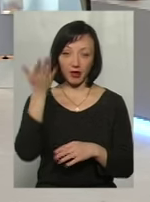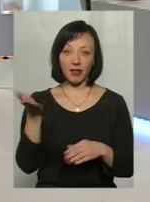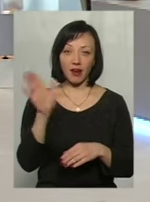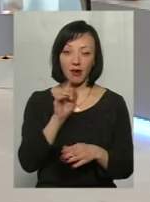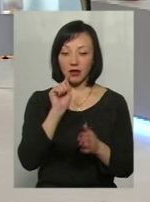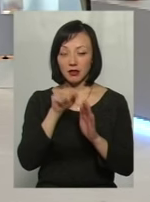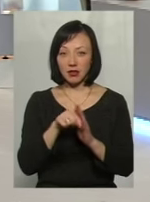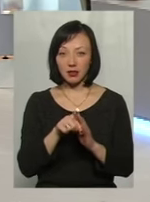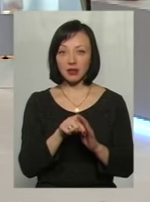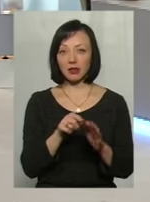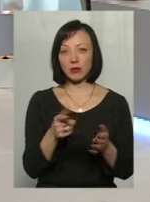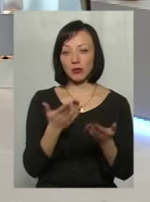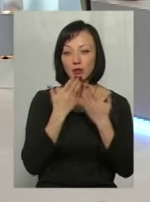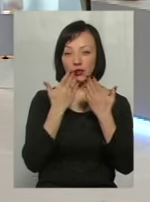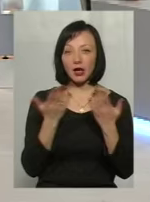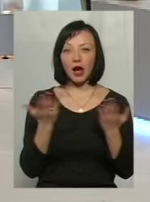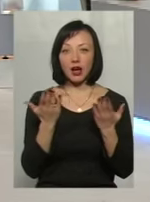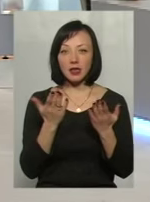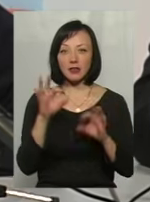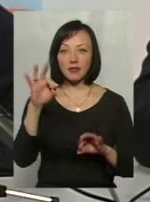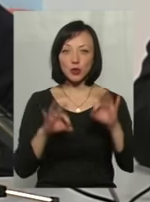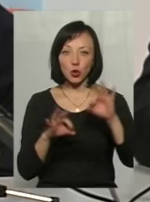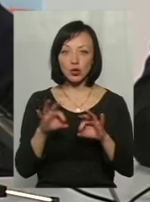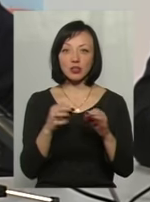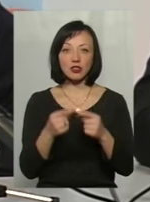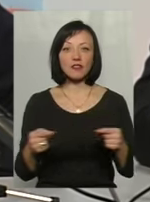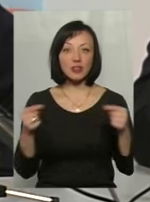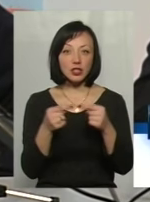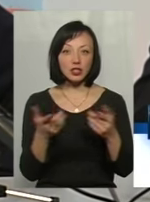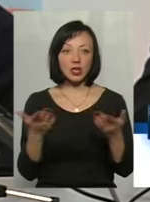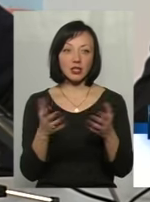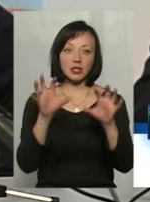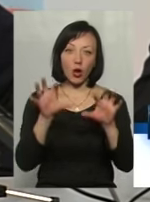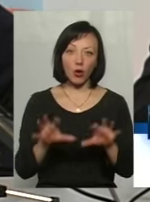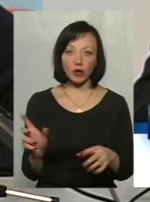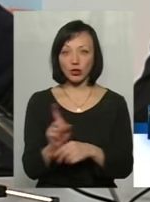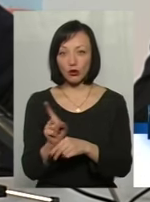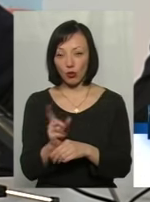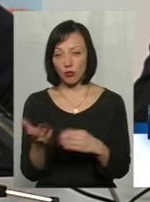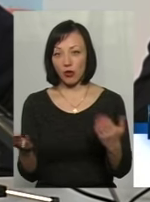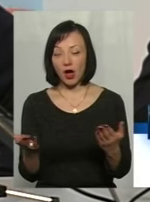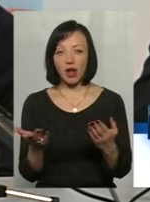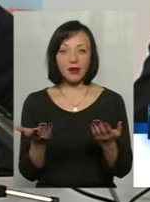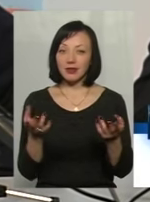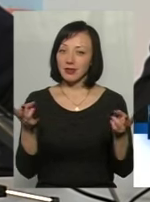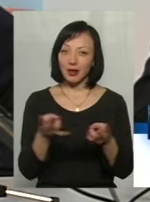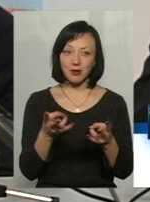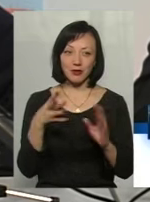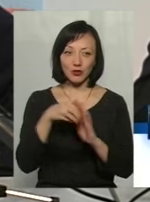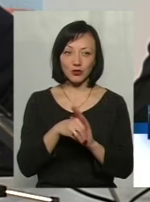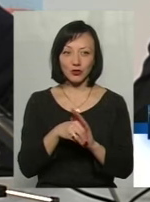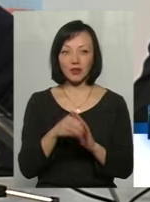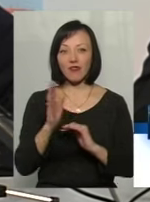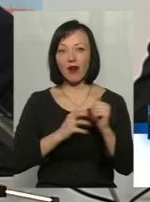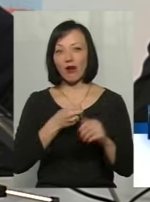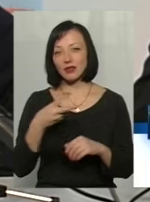зайдемо в Вікіпедію, чи давайте подивіться якийсь такий відсоток чогось, чи визначення, чи якийсь закон, чи норму, чи ще щось. Тому тут треба включати свою